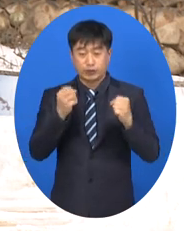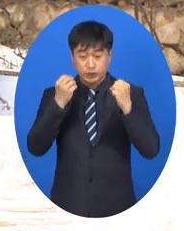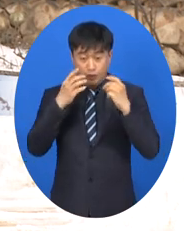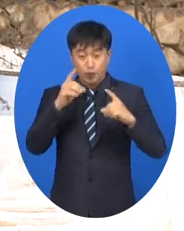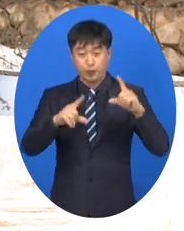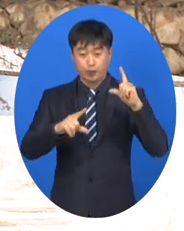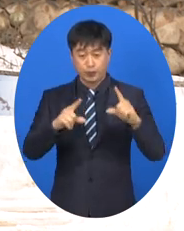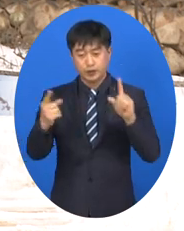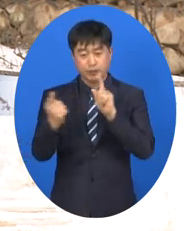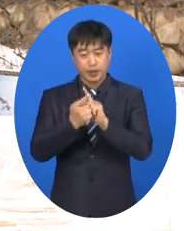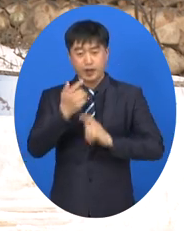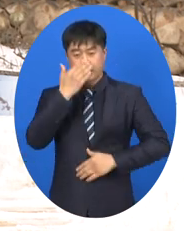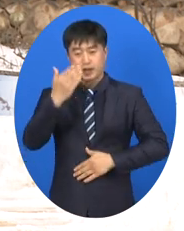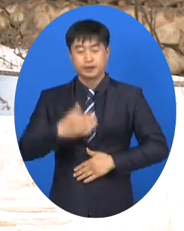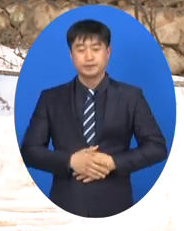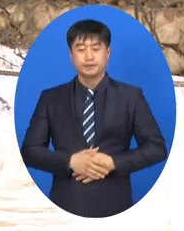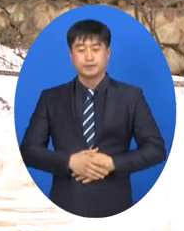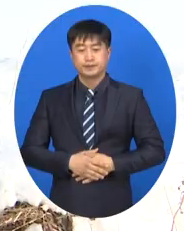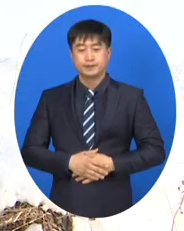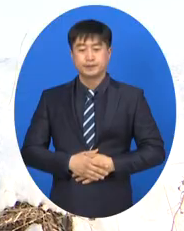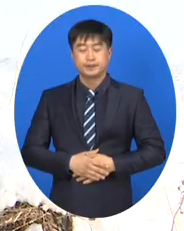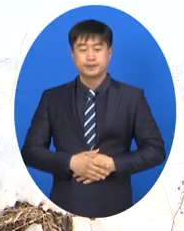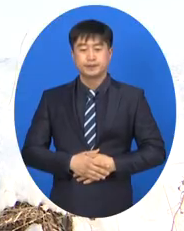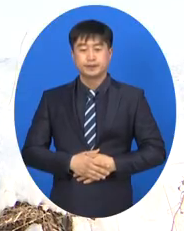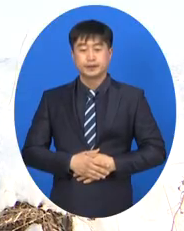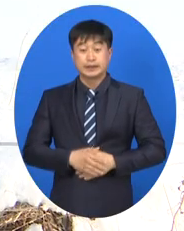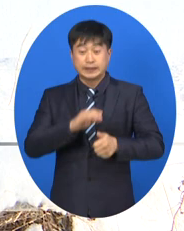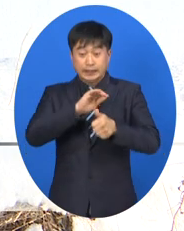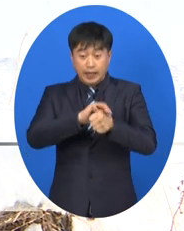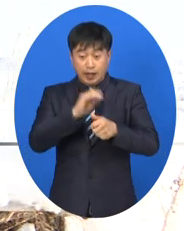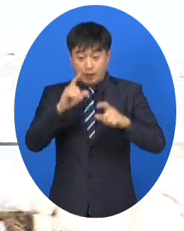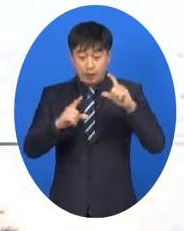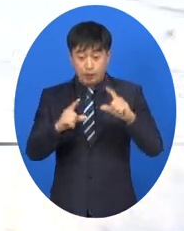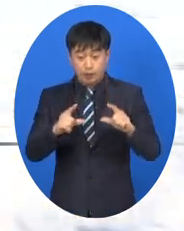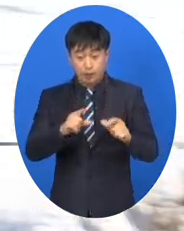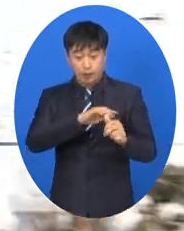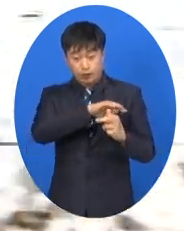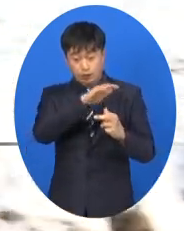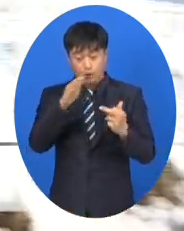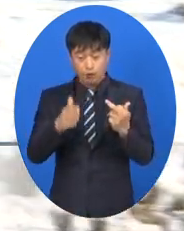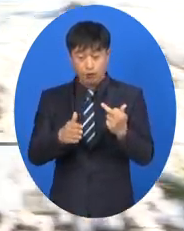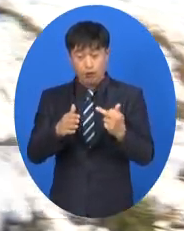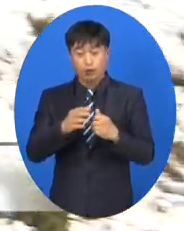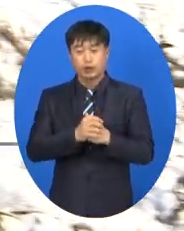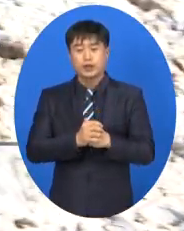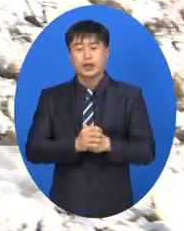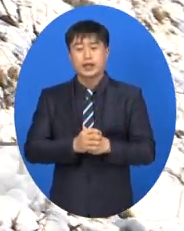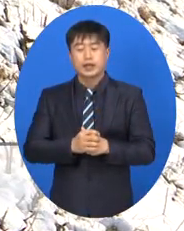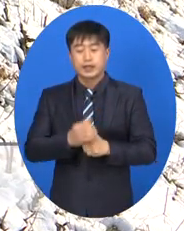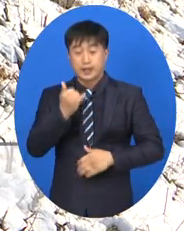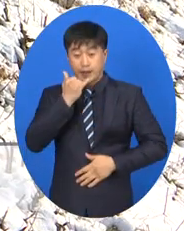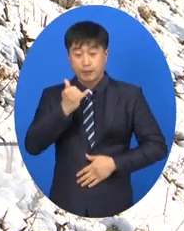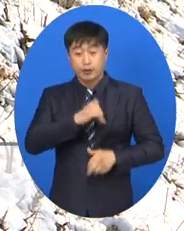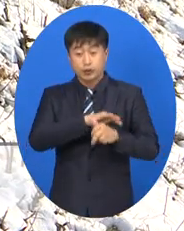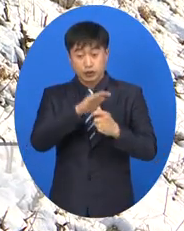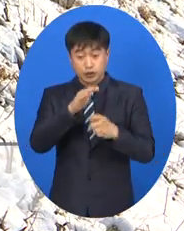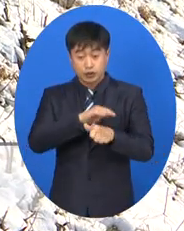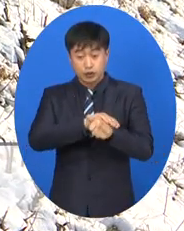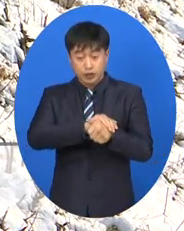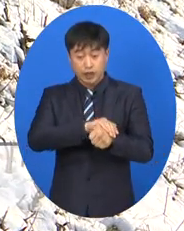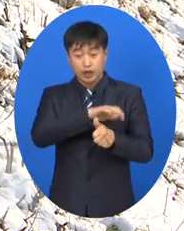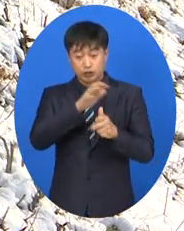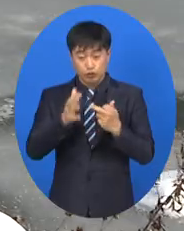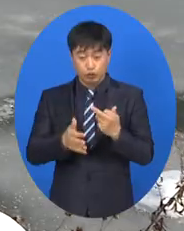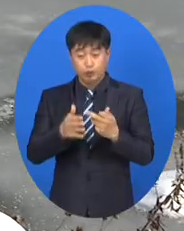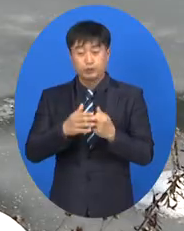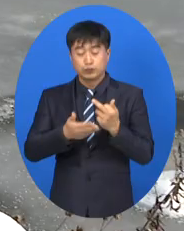민속촌 풍경을 또 만나보실 수 있으니까요. 자라처럼 생긴 언덕이 바라보고 있는 섬이란 뜻의 가평 자라섬은 겨울을